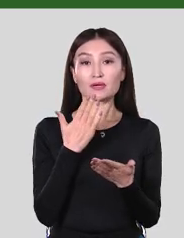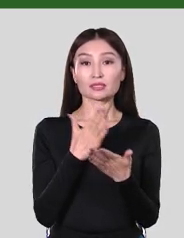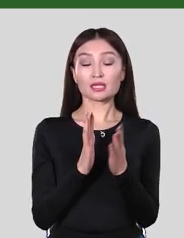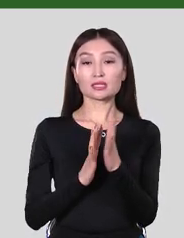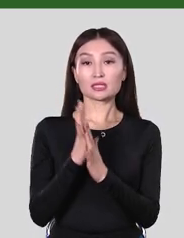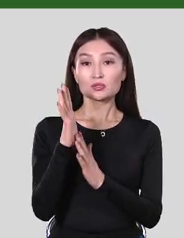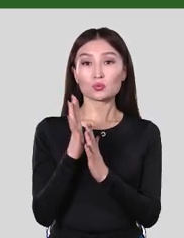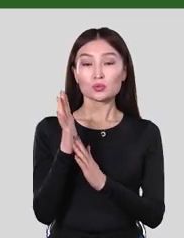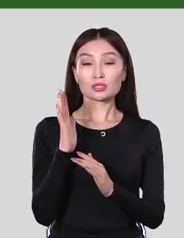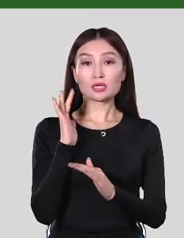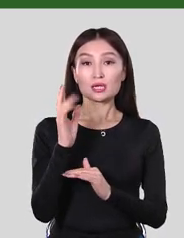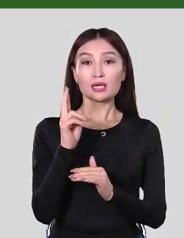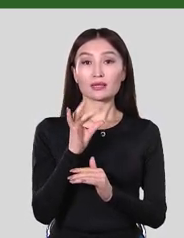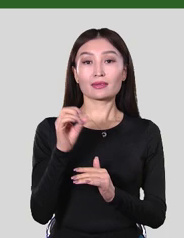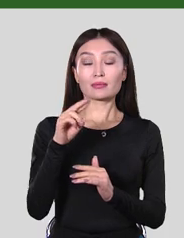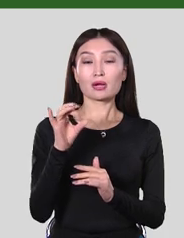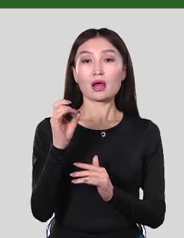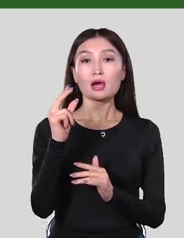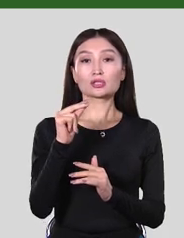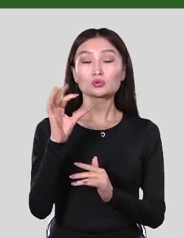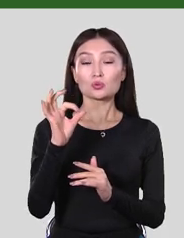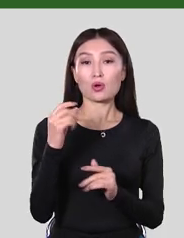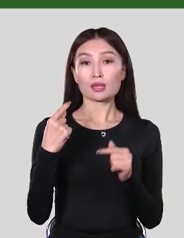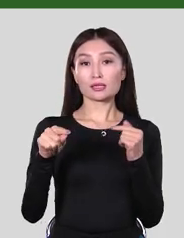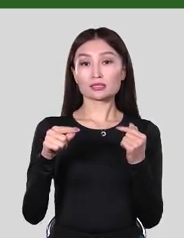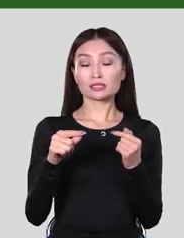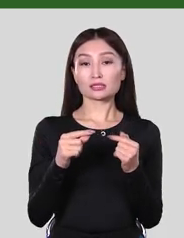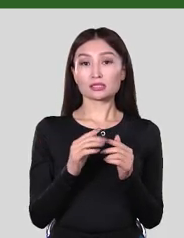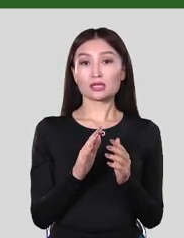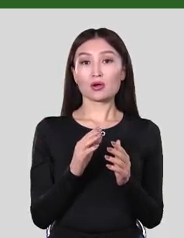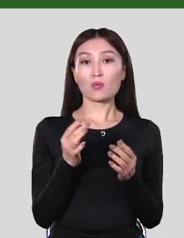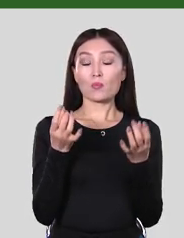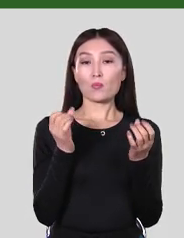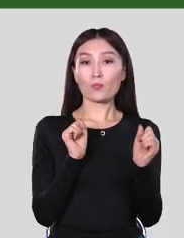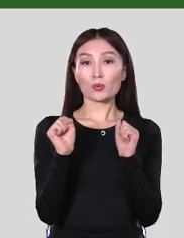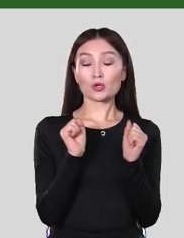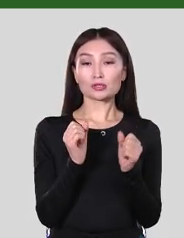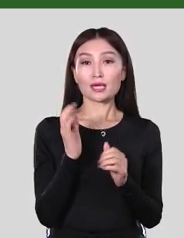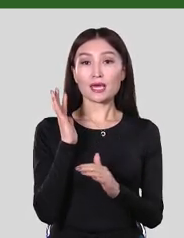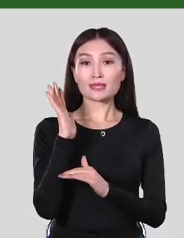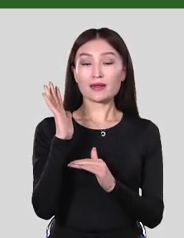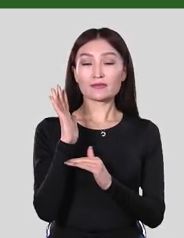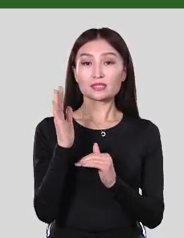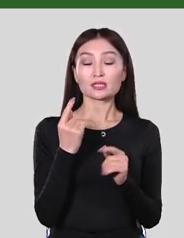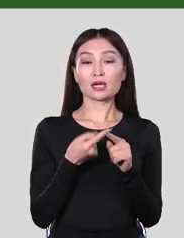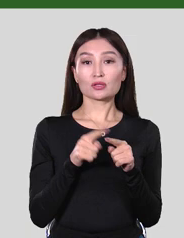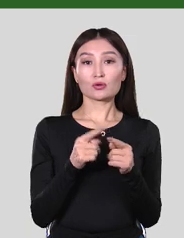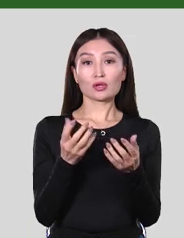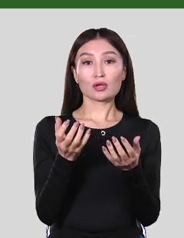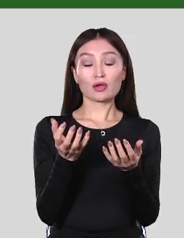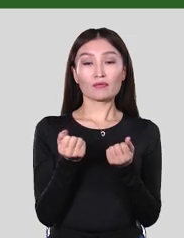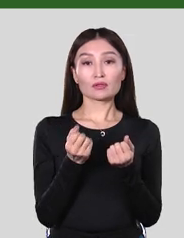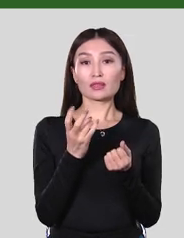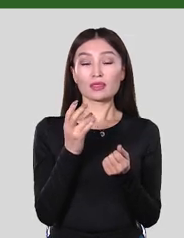растущее в этих лесах – кебрачо. Оно отличается исключительно прочной древесиной, которая возьмет далеко